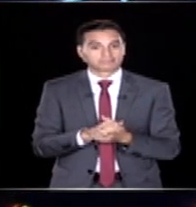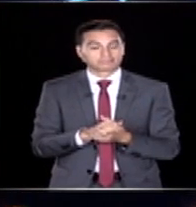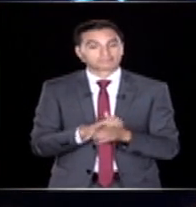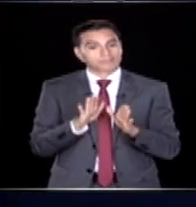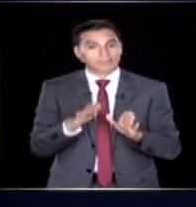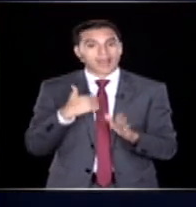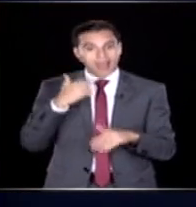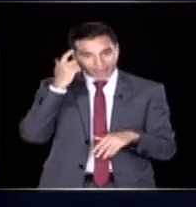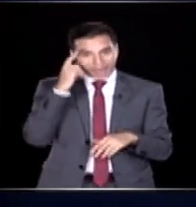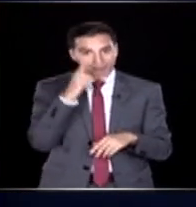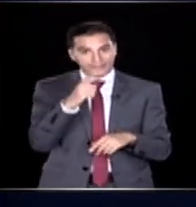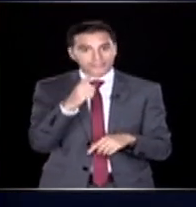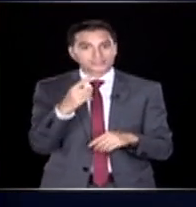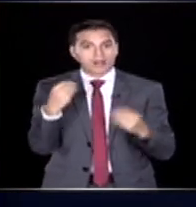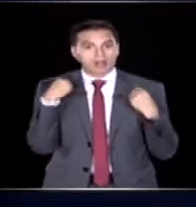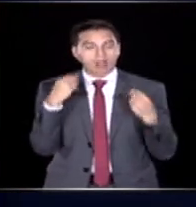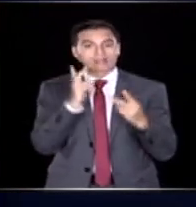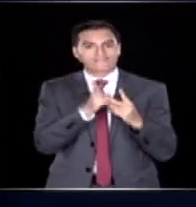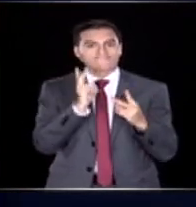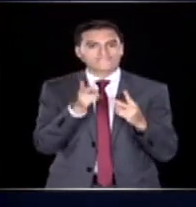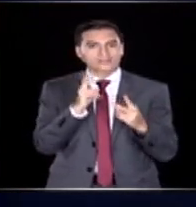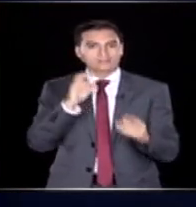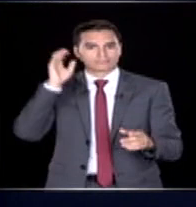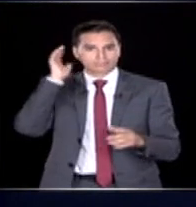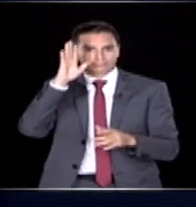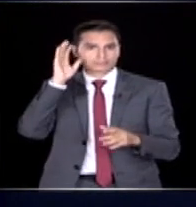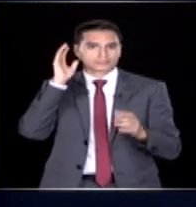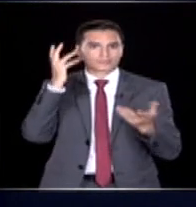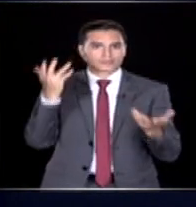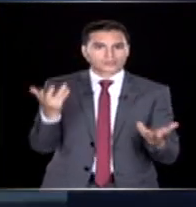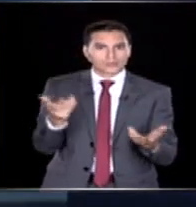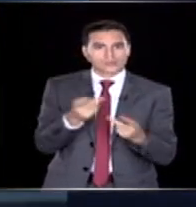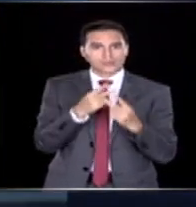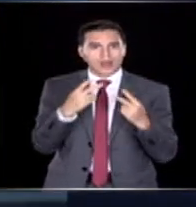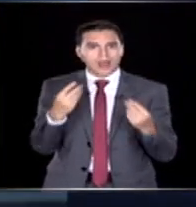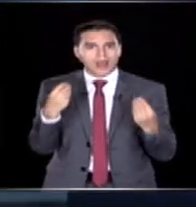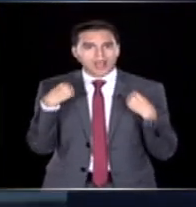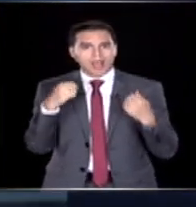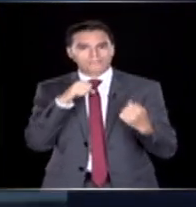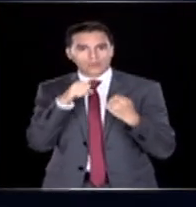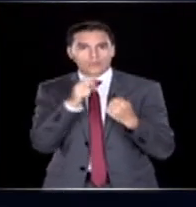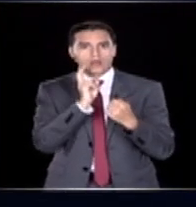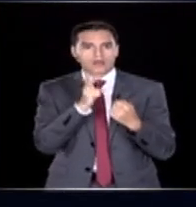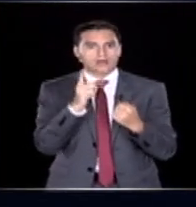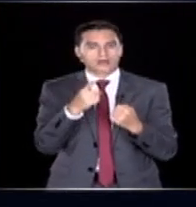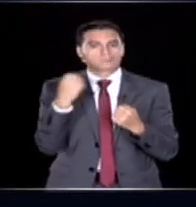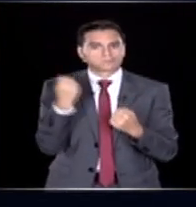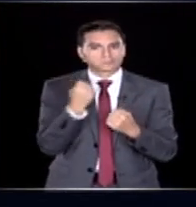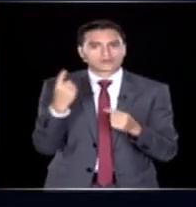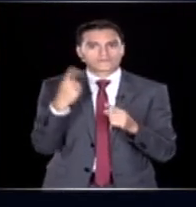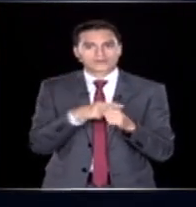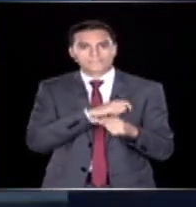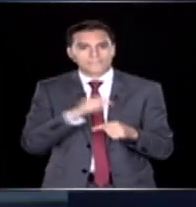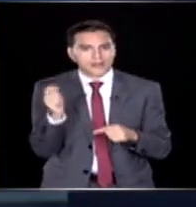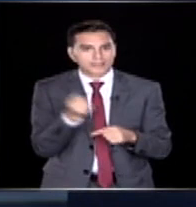طبعاً أنا عارف إن أنت بتلعبي رياضات تانية، بتلعبي رمح وبتلعبي جلة، يعني ألعب قوة. ألعب قوة وتنس طاولة،